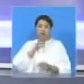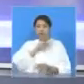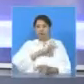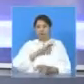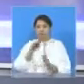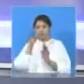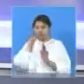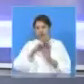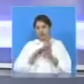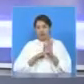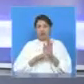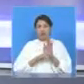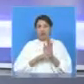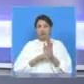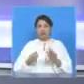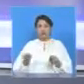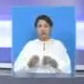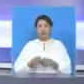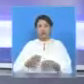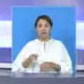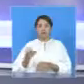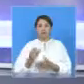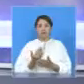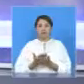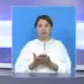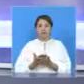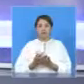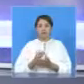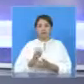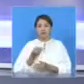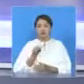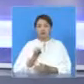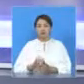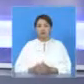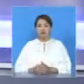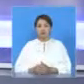воспользовавшимися госпрограммами. Также в районе налажен охват населенных пунктов инфраструктурой.